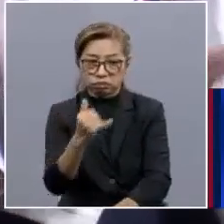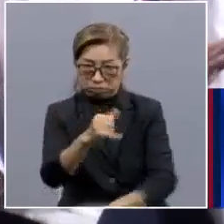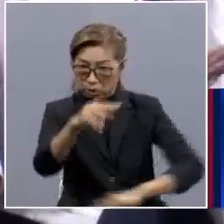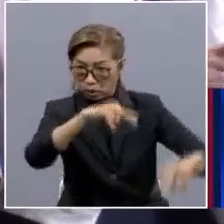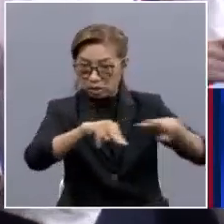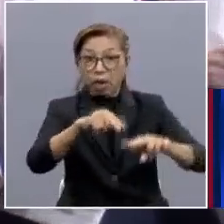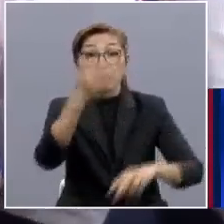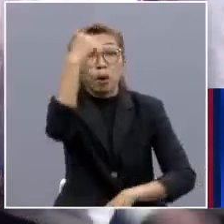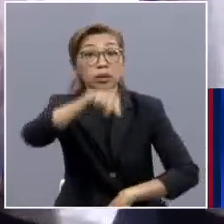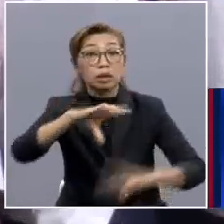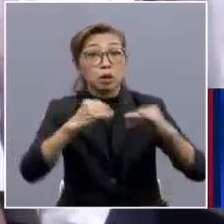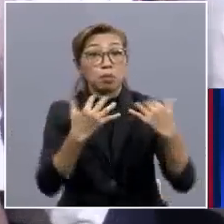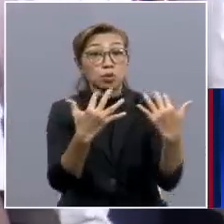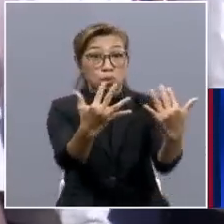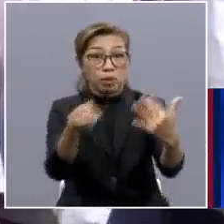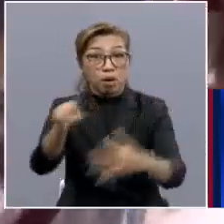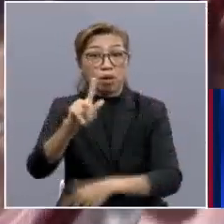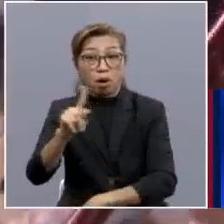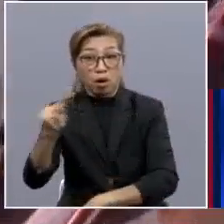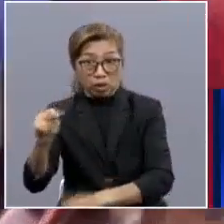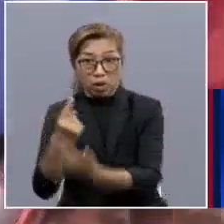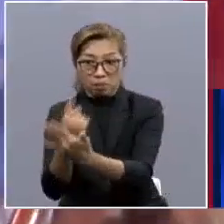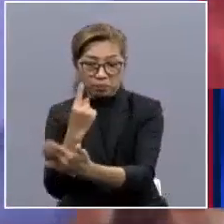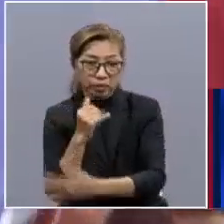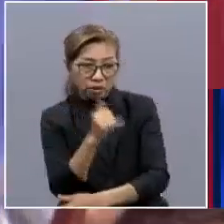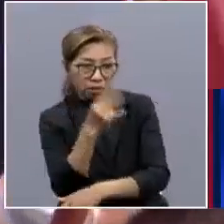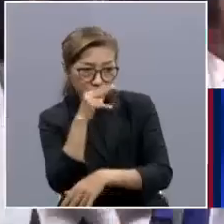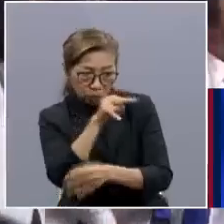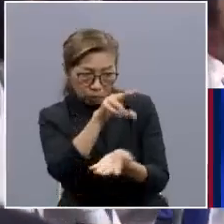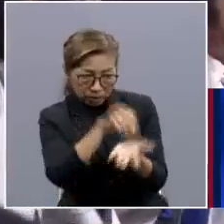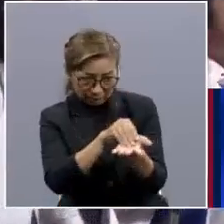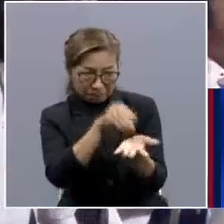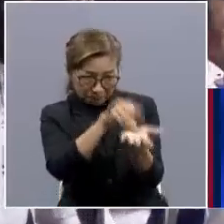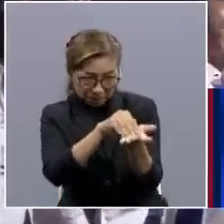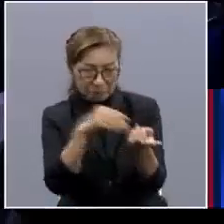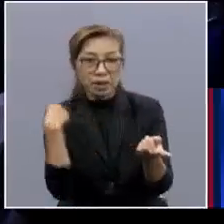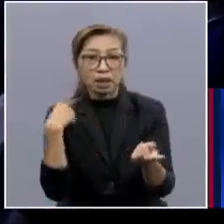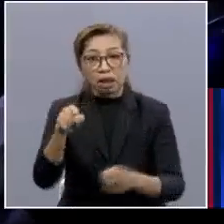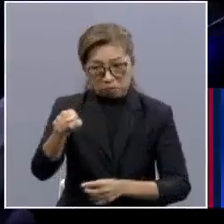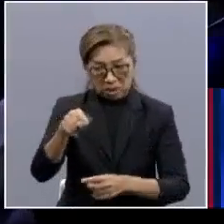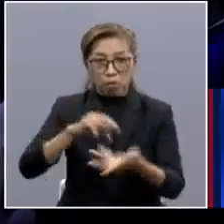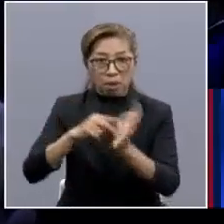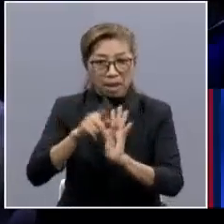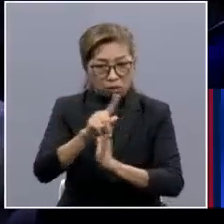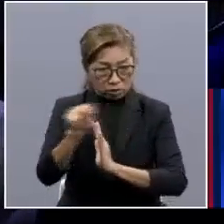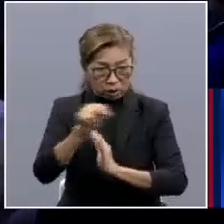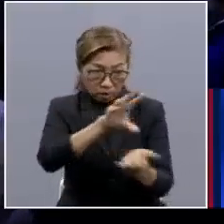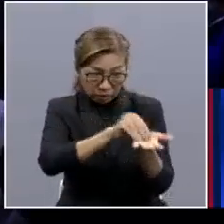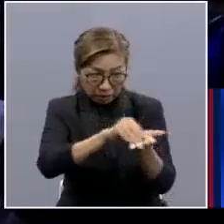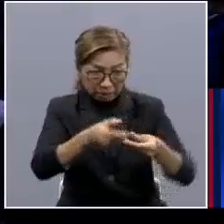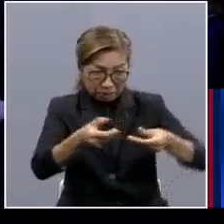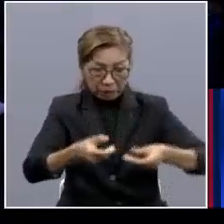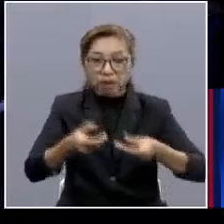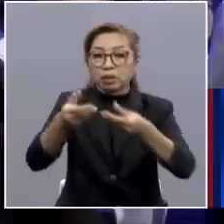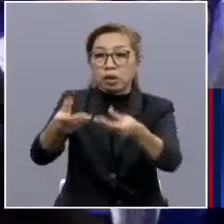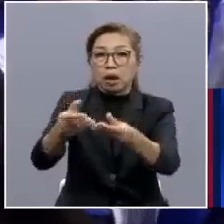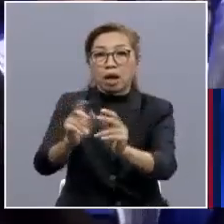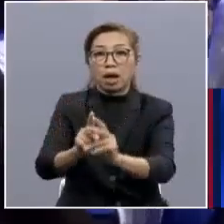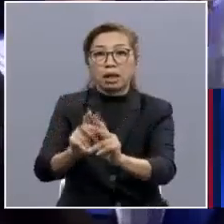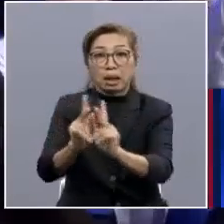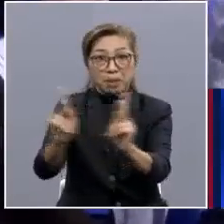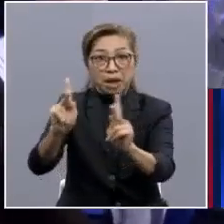ร่วมสังเกตการด้วยแล้วผลการสังเกตการวันนั้นน่ะเจ้าหน้าที่กกต.จะต้องกลับมารายงานต่อที่ประชุมกกต.ในสั